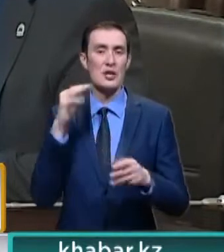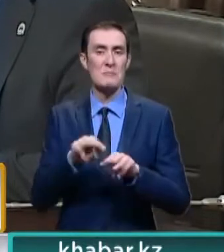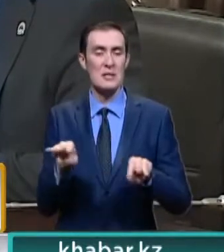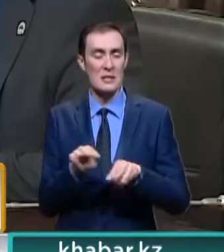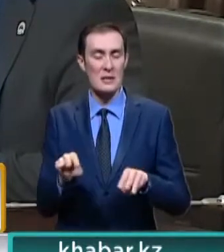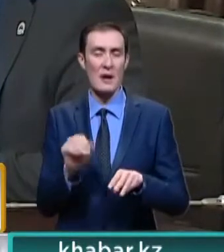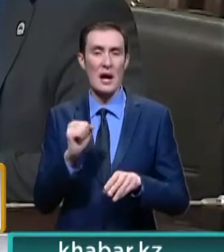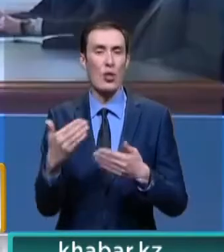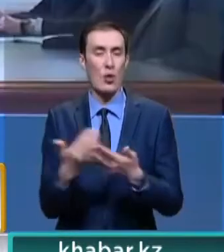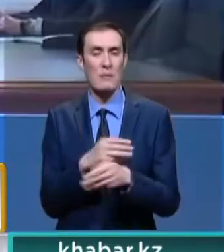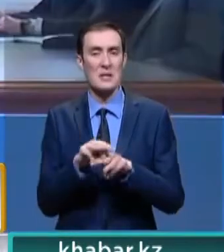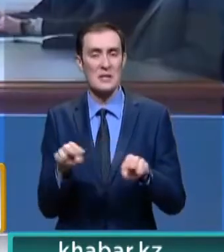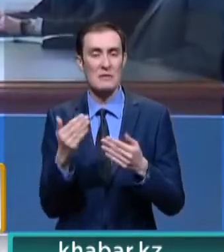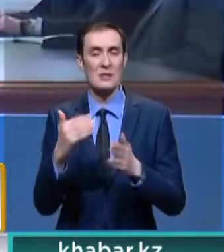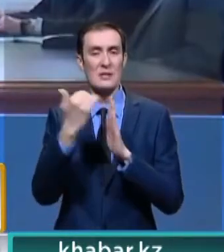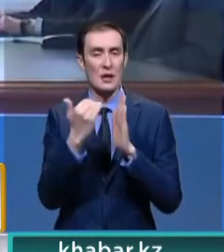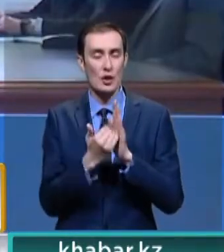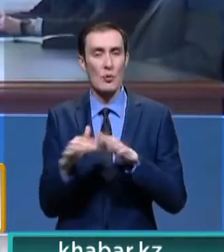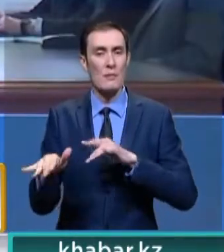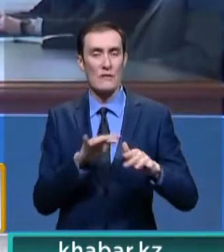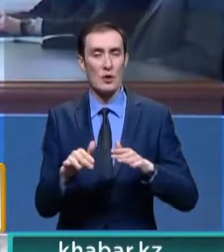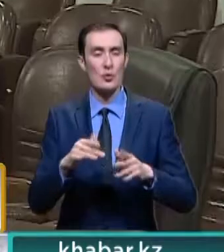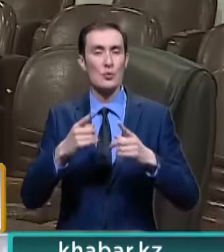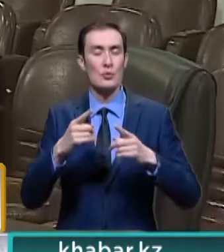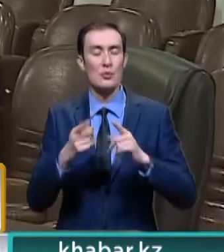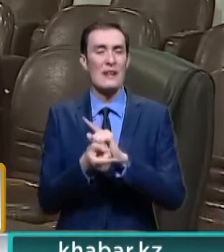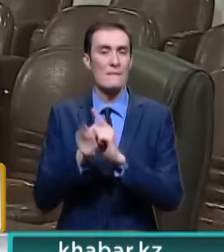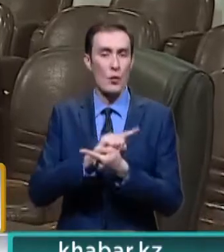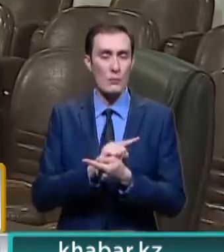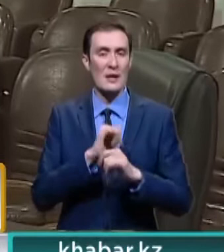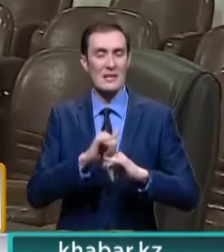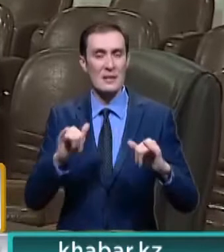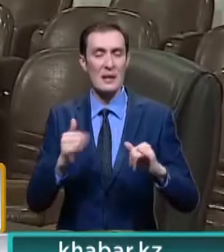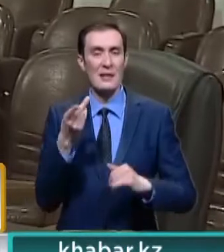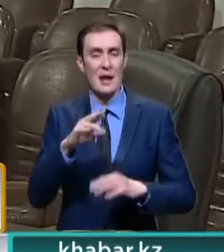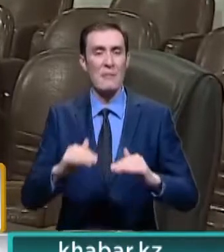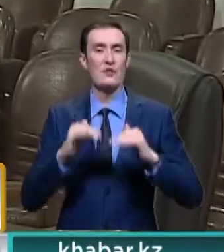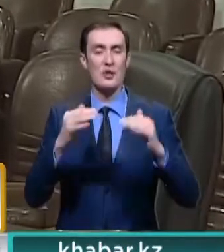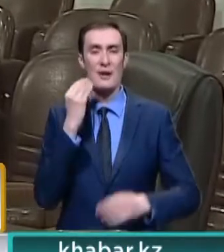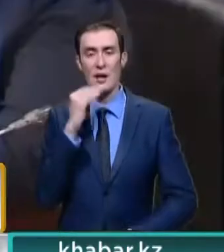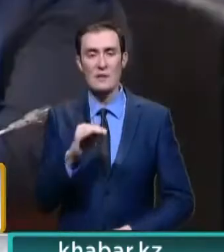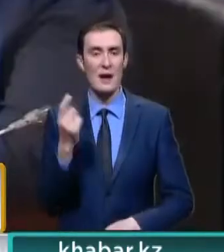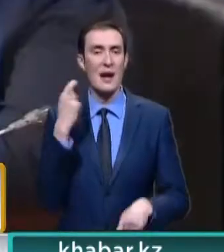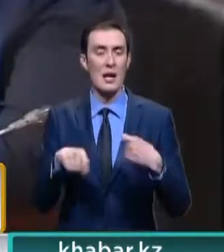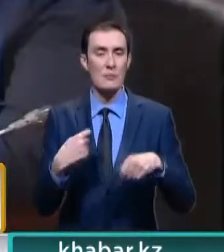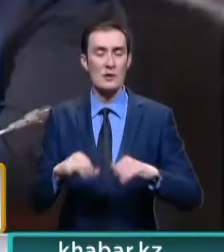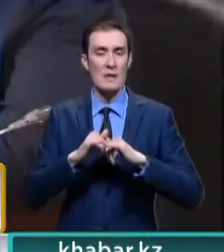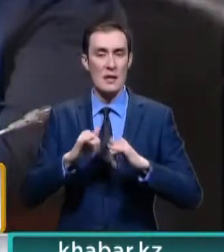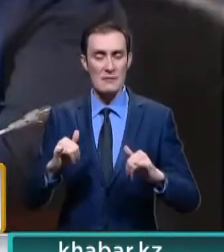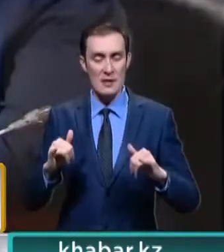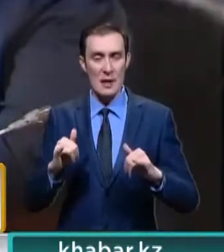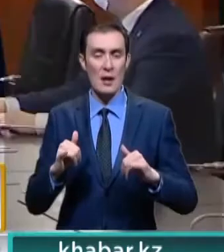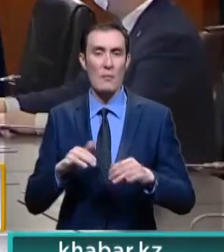министров а перед новыми поставил задачи по проведению структурных реформ направленных на повышение качества экономического развития